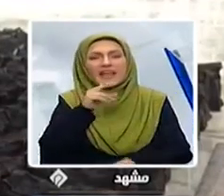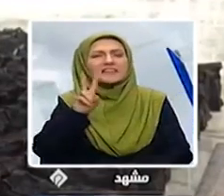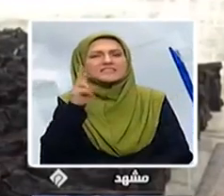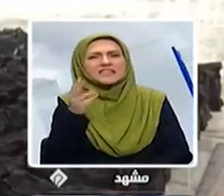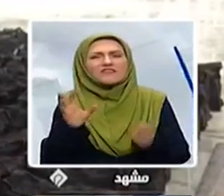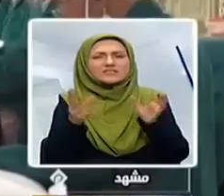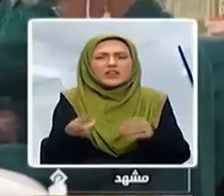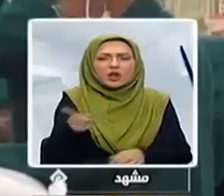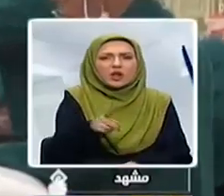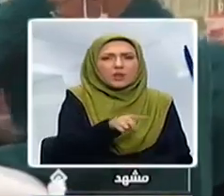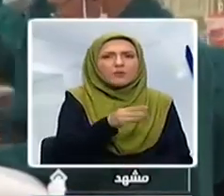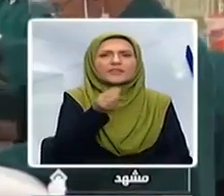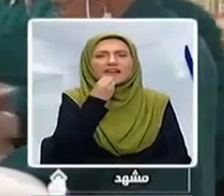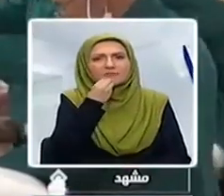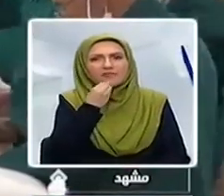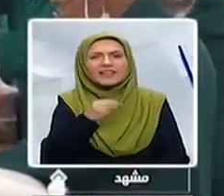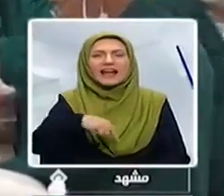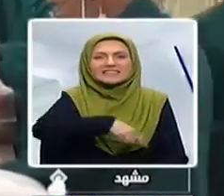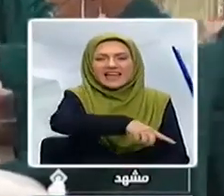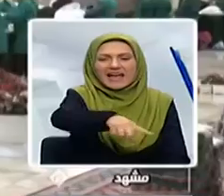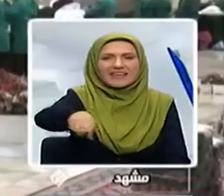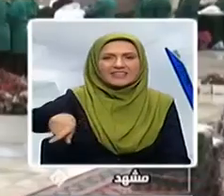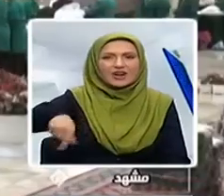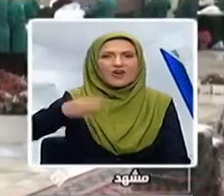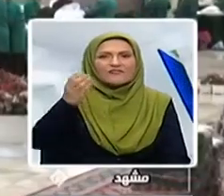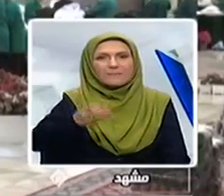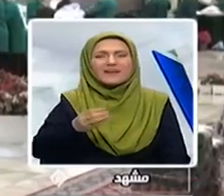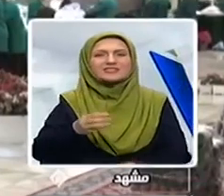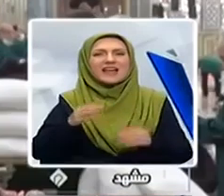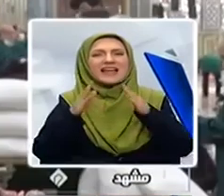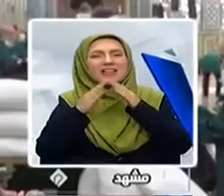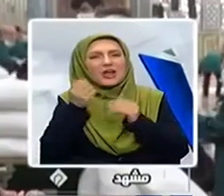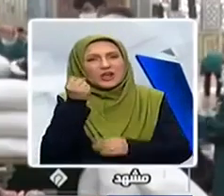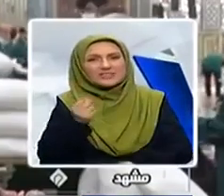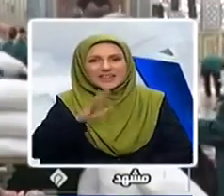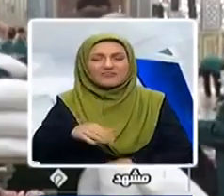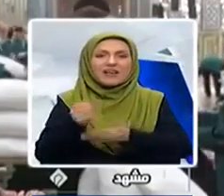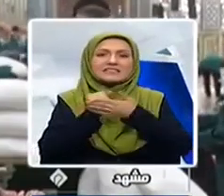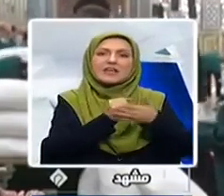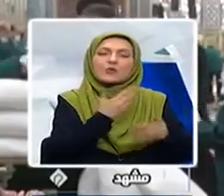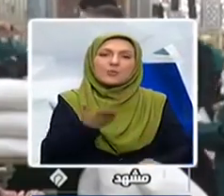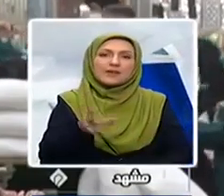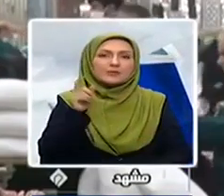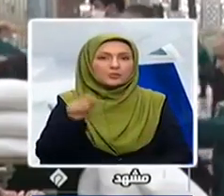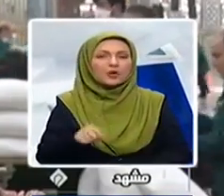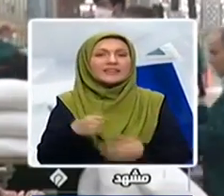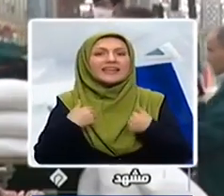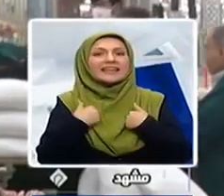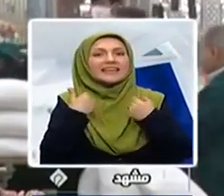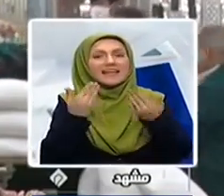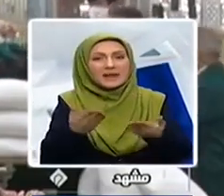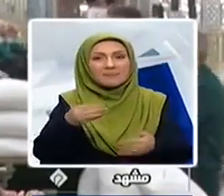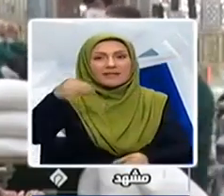خدام آماده و در حاشیه شهر مشهد و دیگر شهرهای استان توزیع می‌شود. در رزمایش مهربانانه خادمین امام